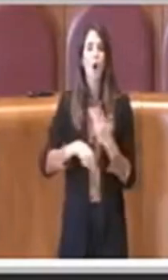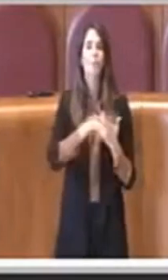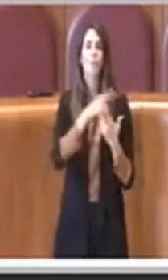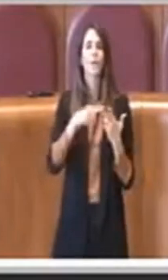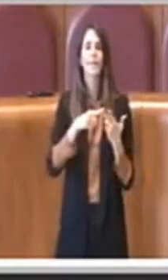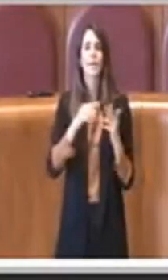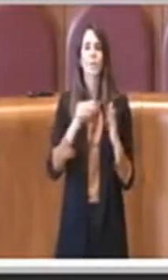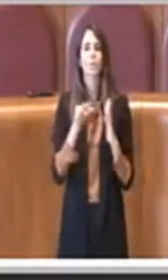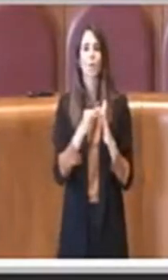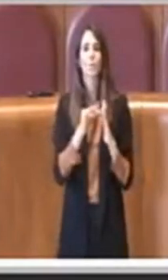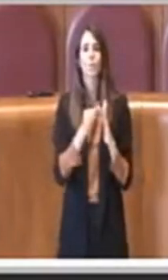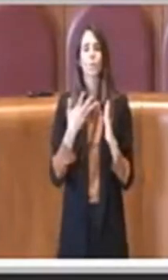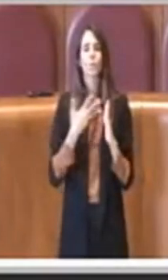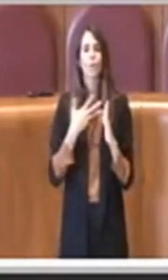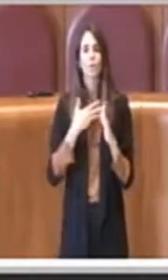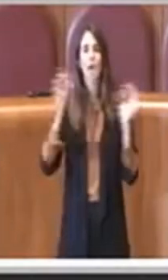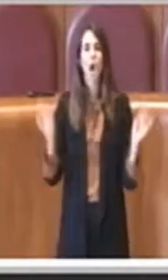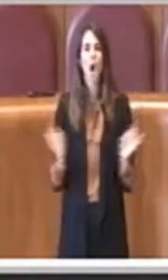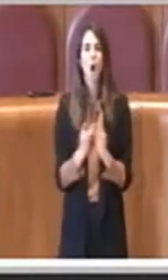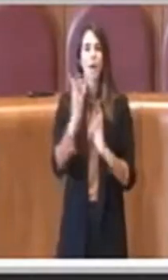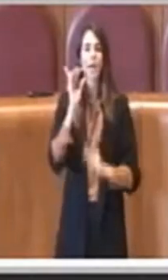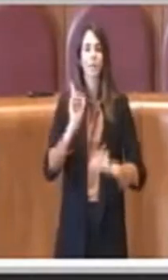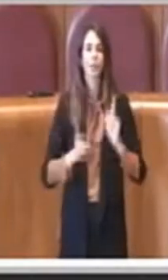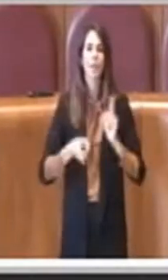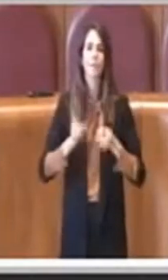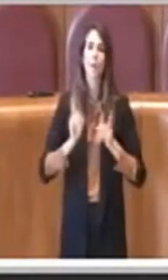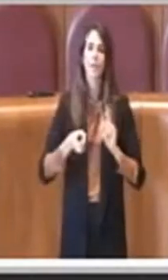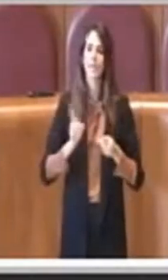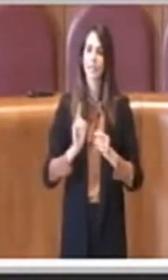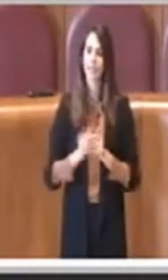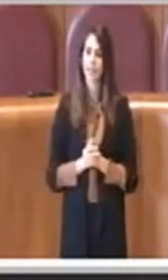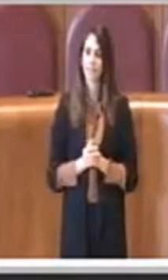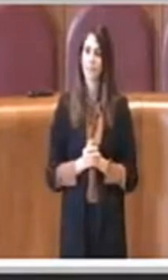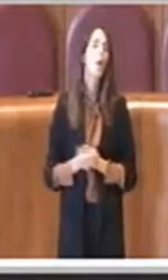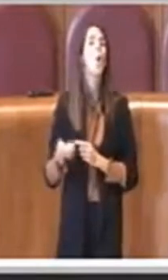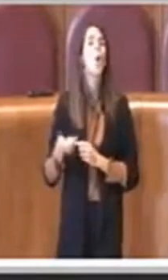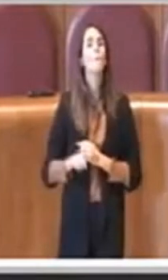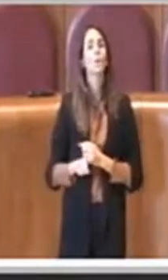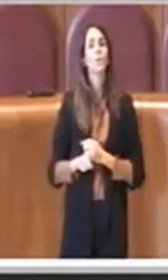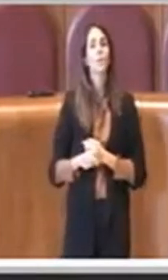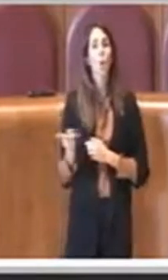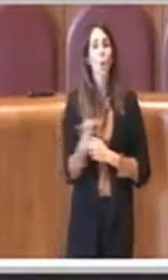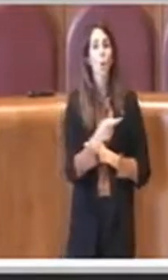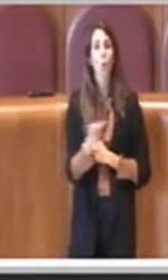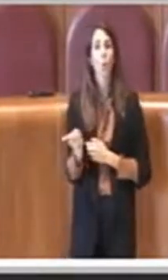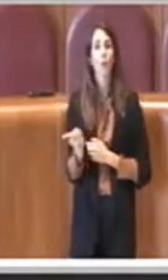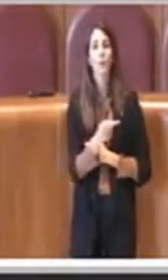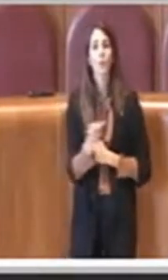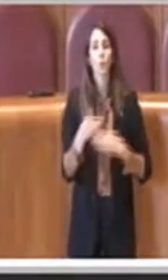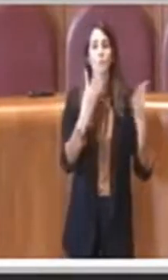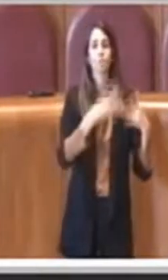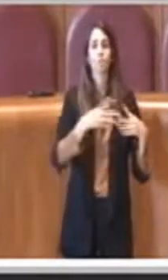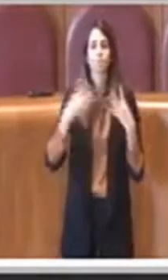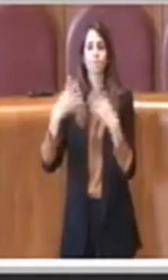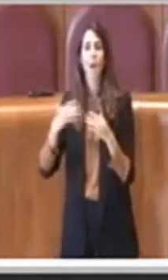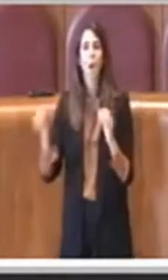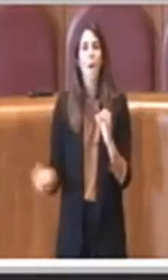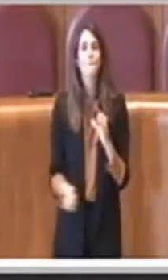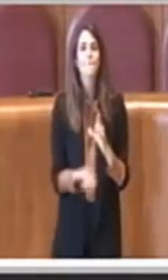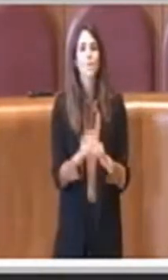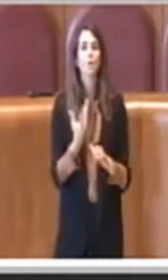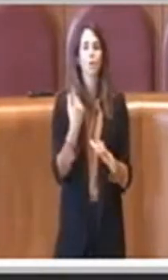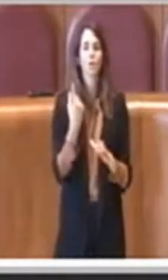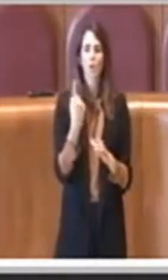meno importante, c'è anche l'opportunità politica, perché sono impianti che oggi producono comunque un impatto